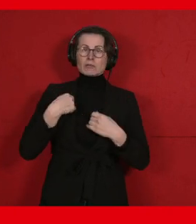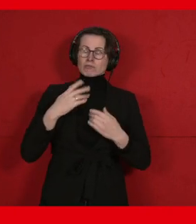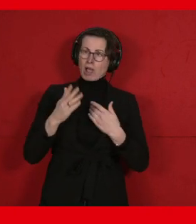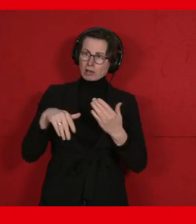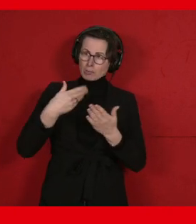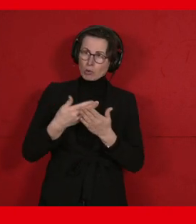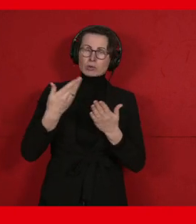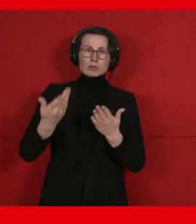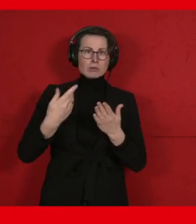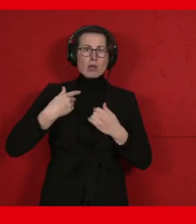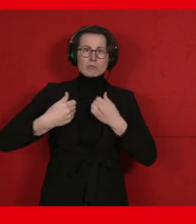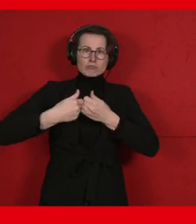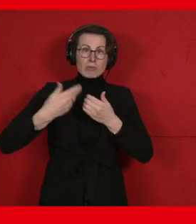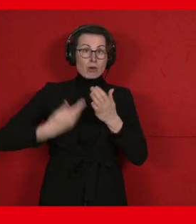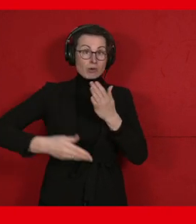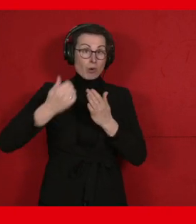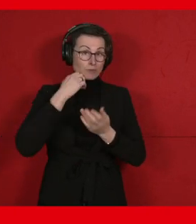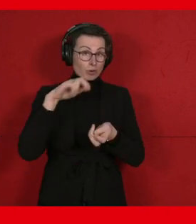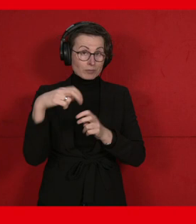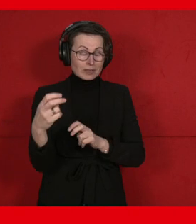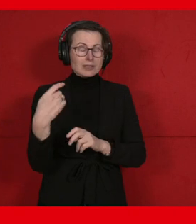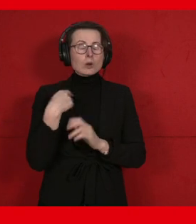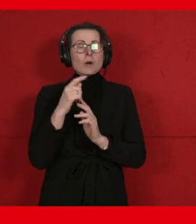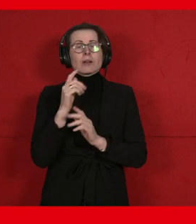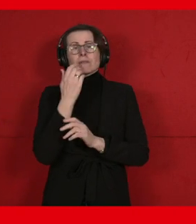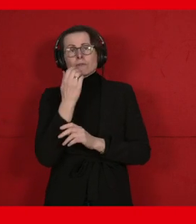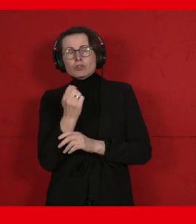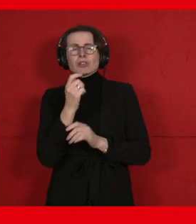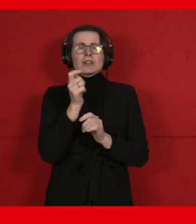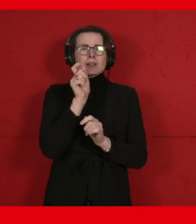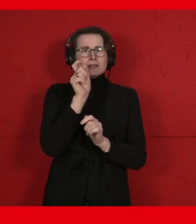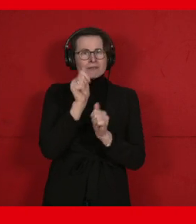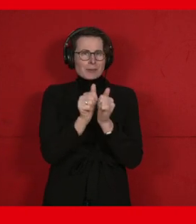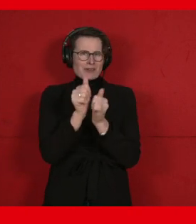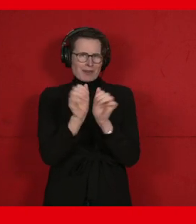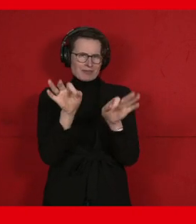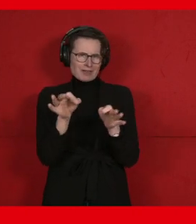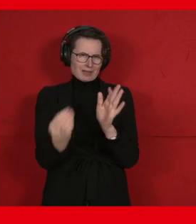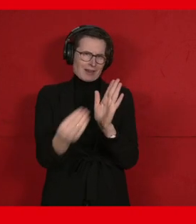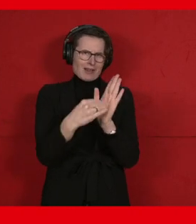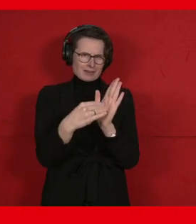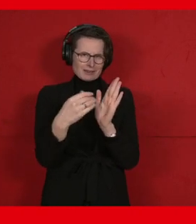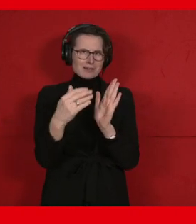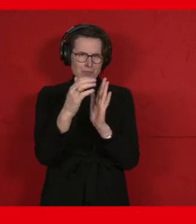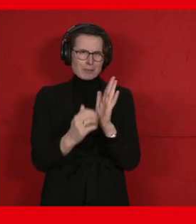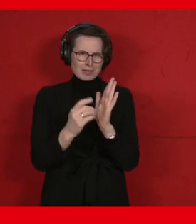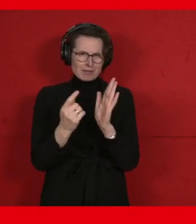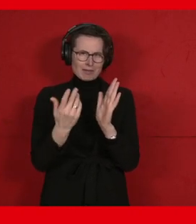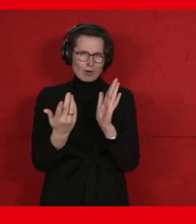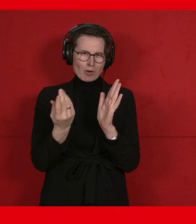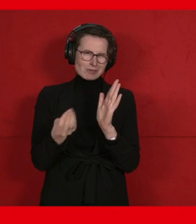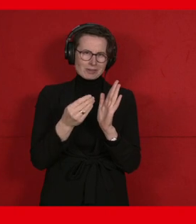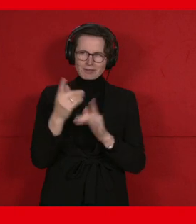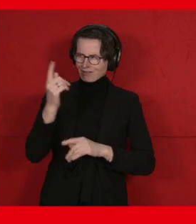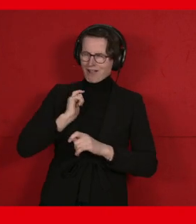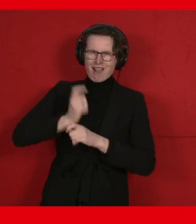Umsetzung zu machen. Ich hätte noch den kleinen Wunsch, dass das Wort Wettbewerbsfähigkeit in das Papier sich hineinschleicht. Weil ich